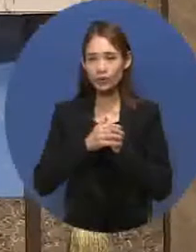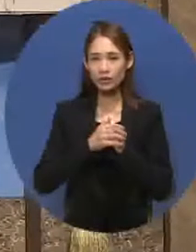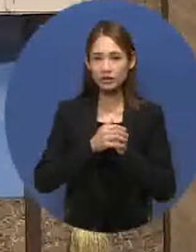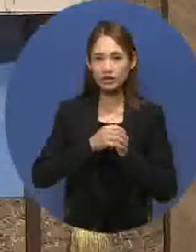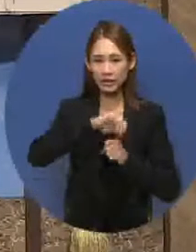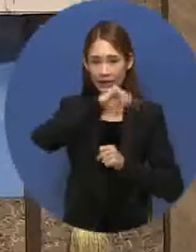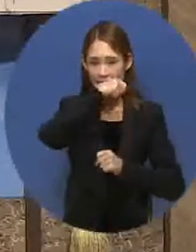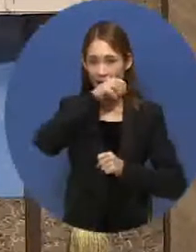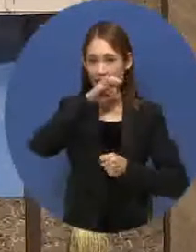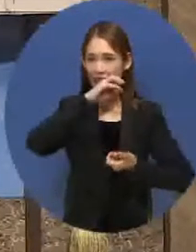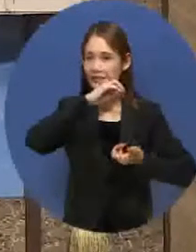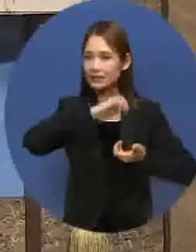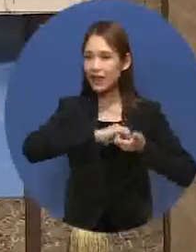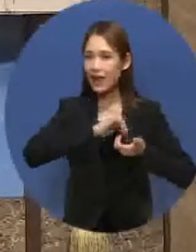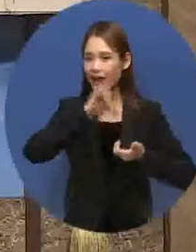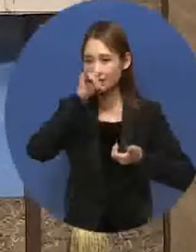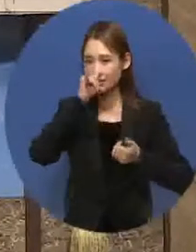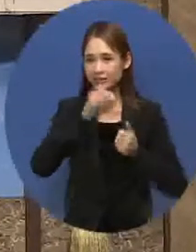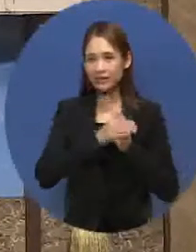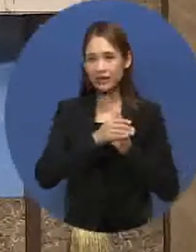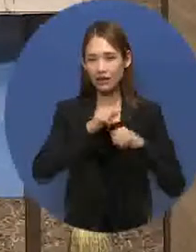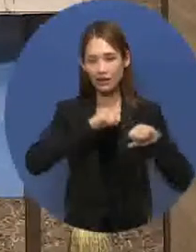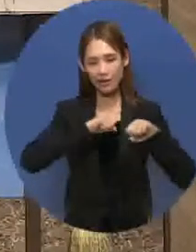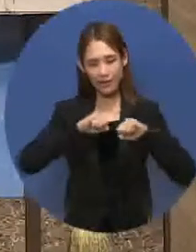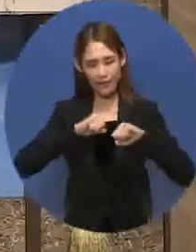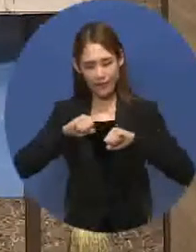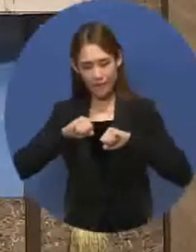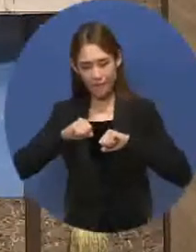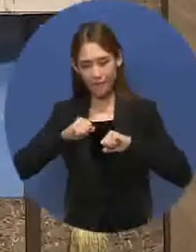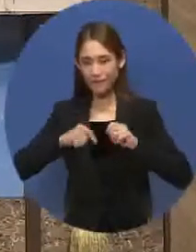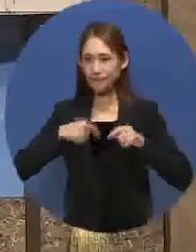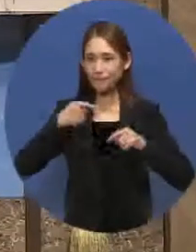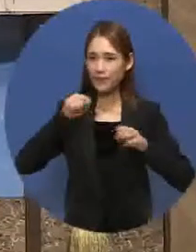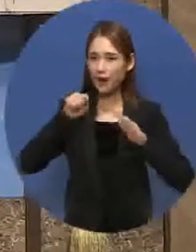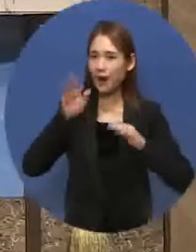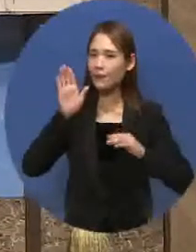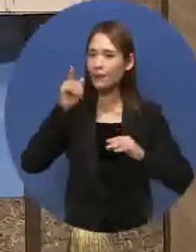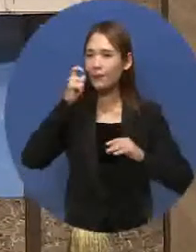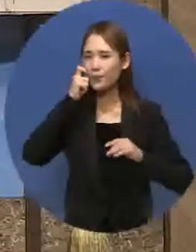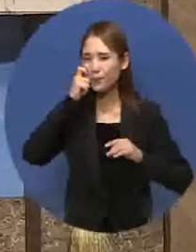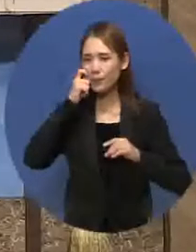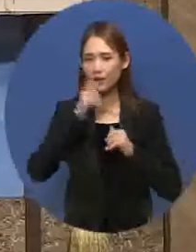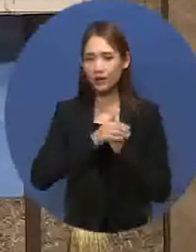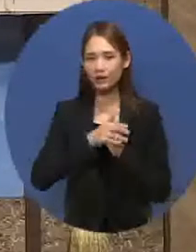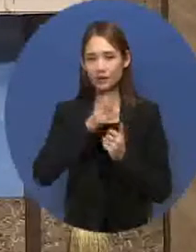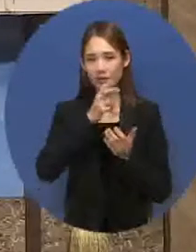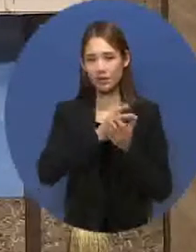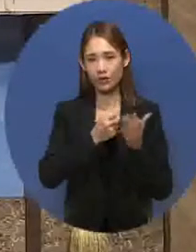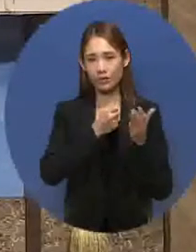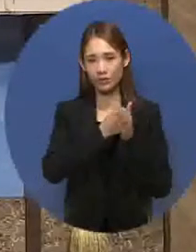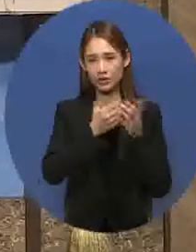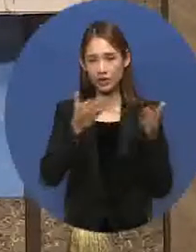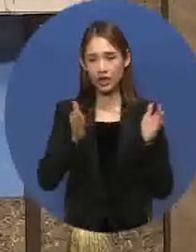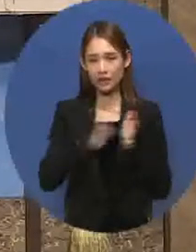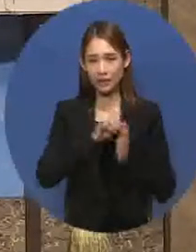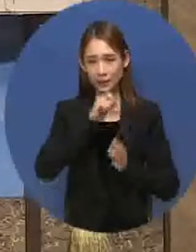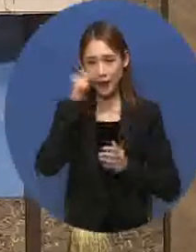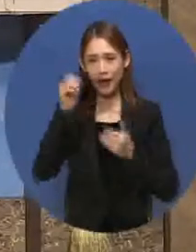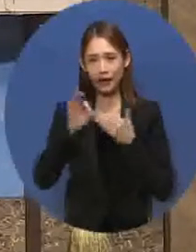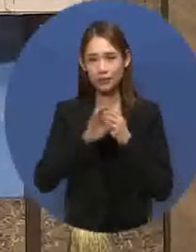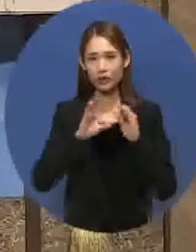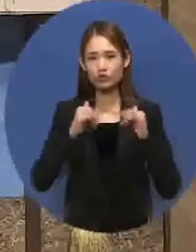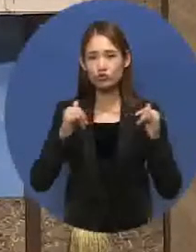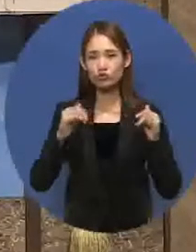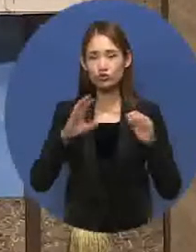제약성 때문에 마음껏 활동을 못합니다. 그래서 법정단체가 되면 국비 지원단체가 되기